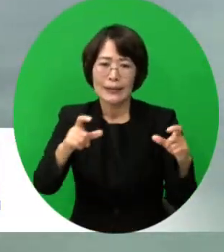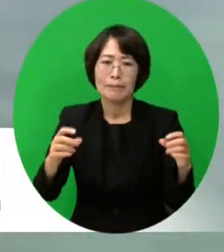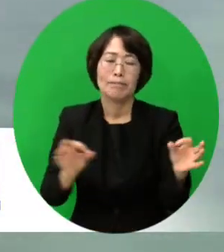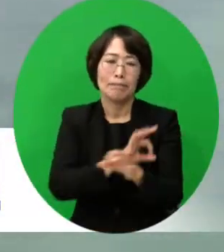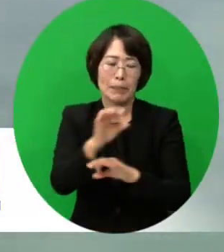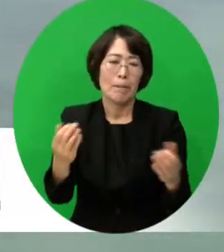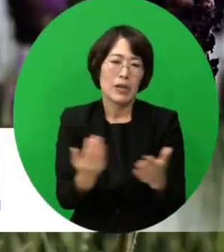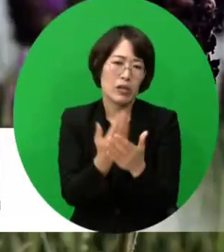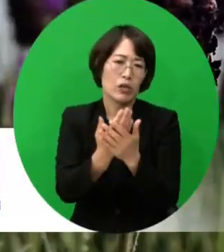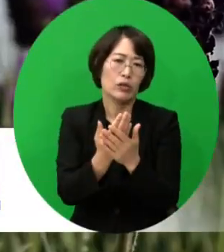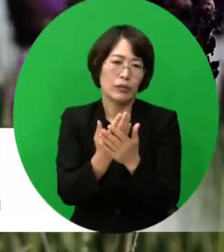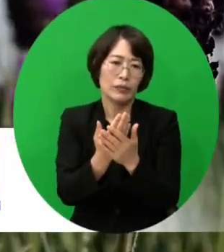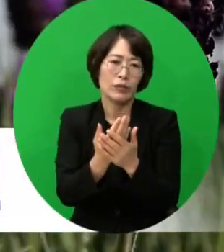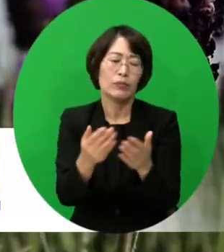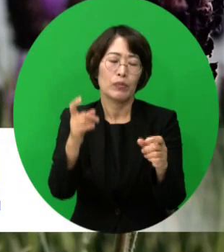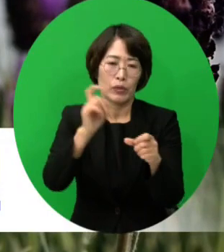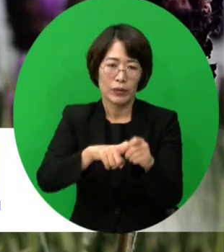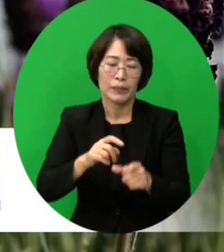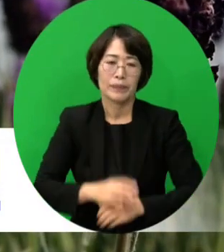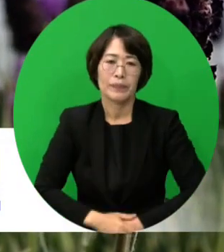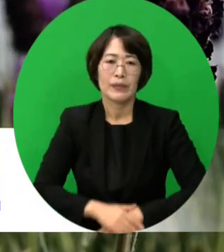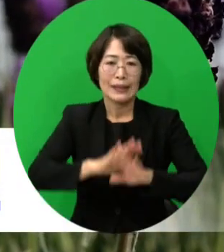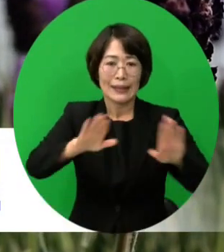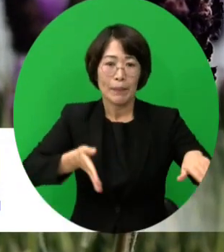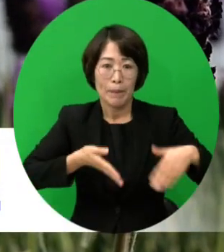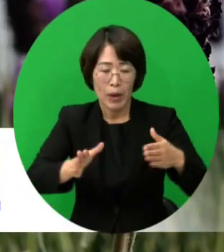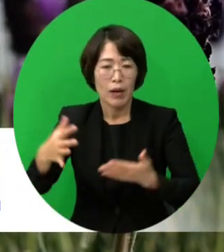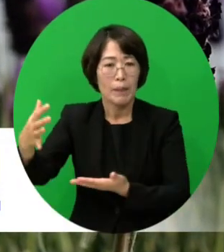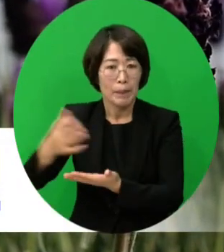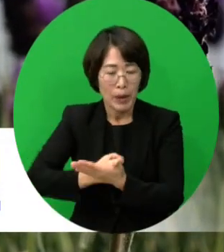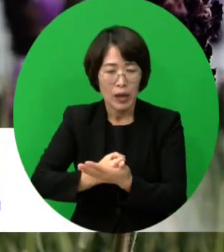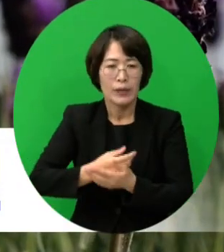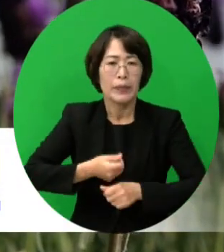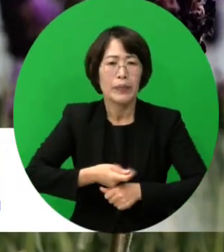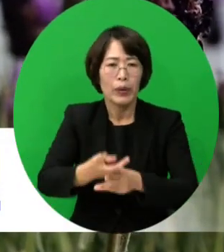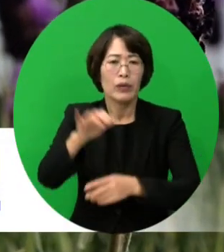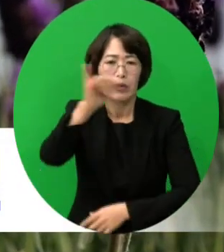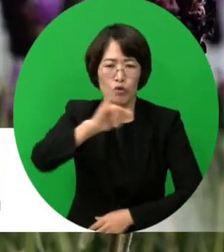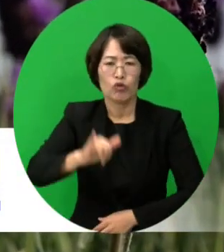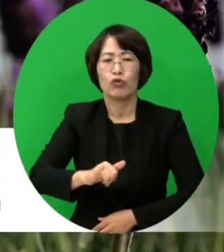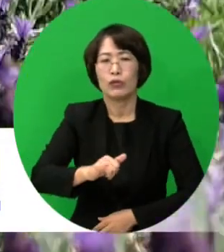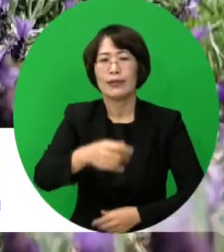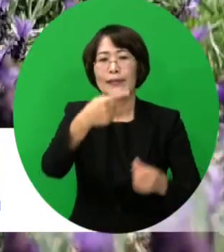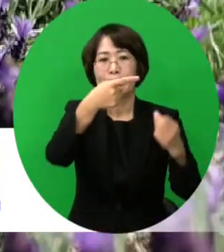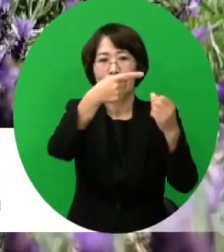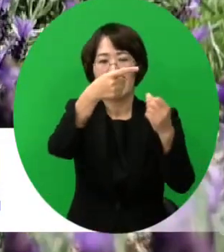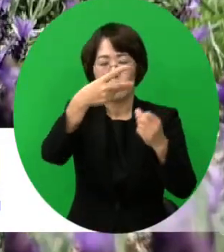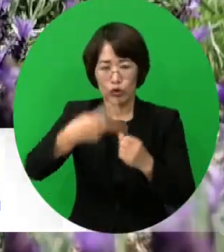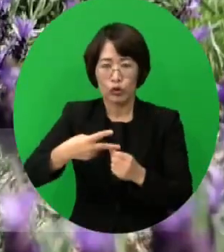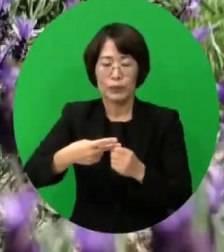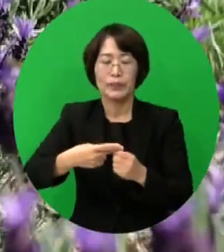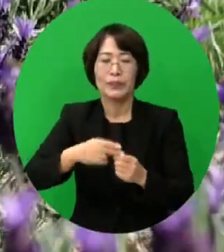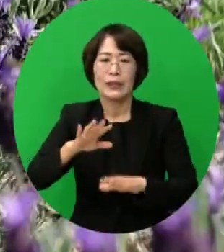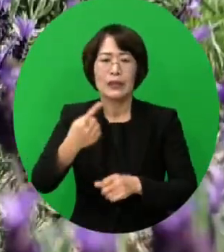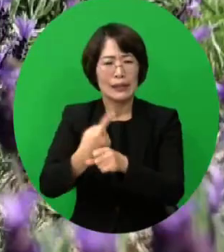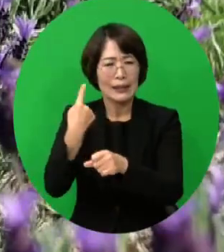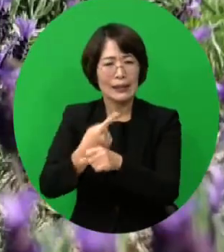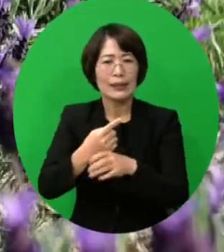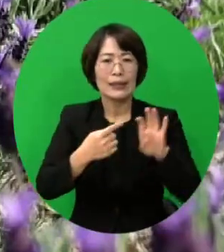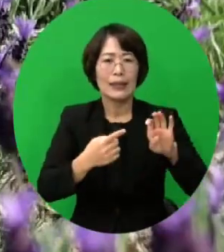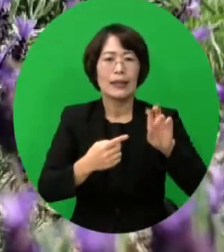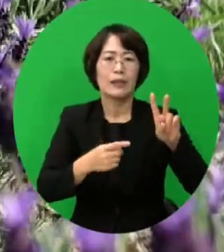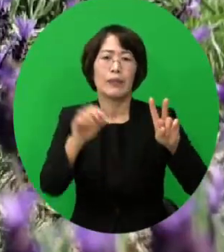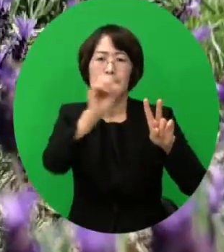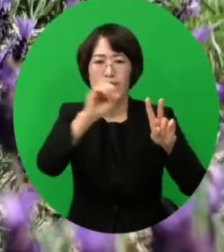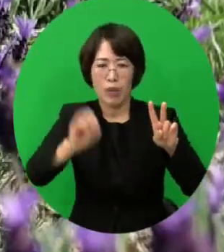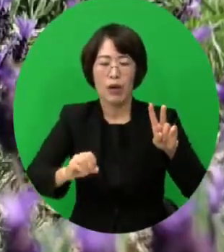활성화를 유도하는 사업입니다 전남도가 확보한 정은 전국의 2위를 지하는 으로 전년도 대비